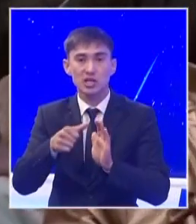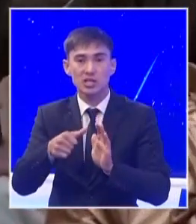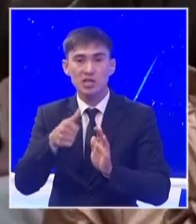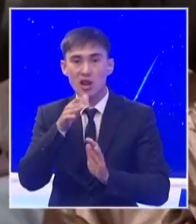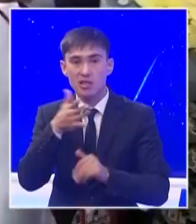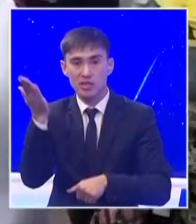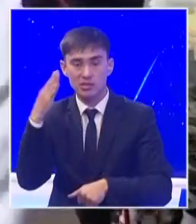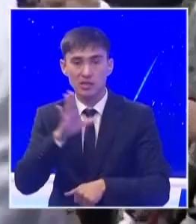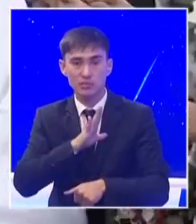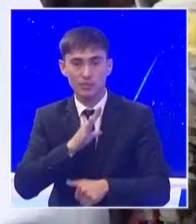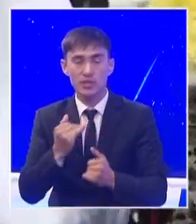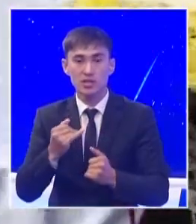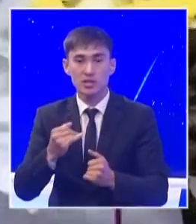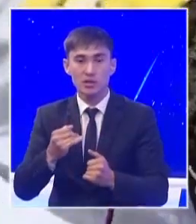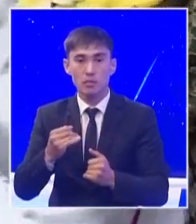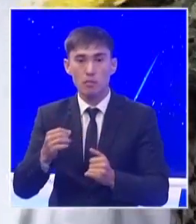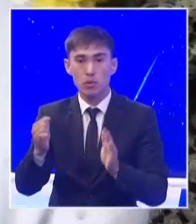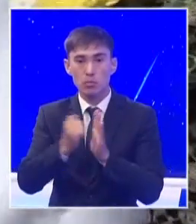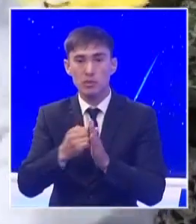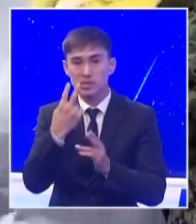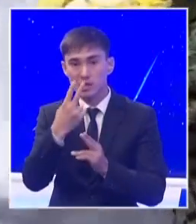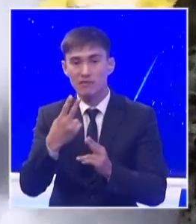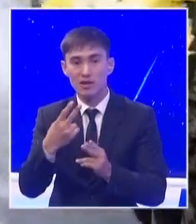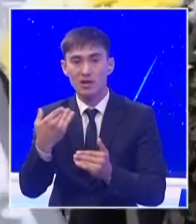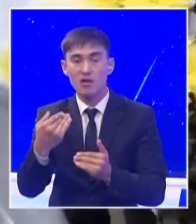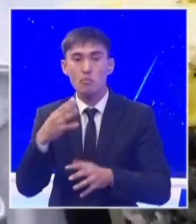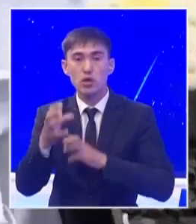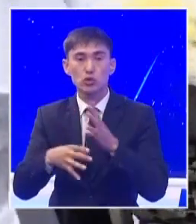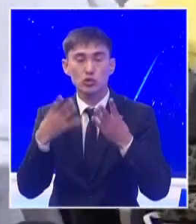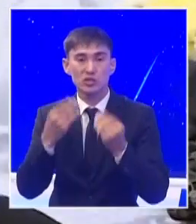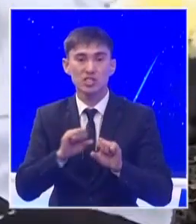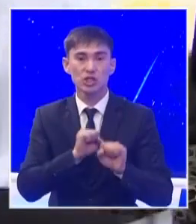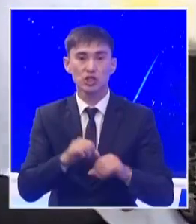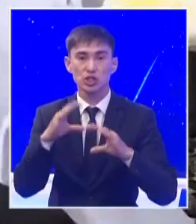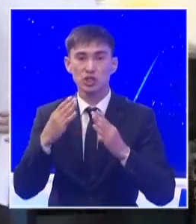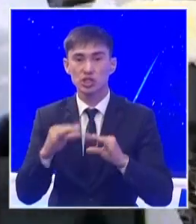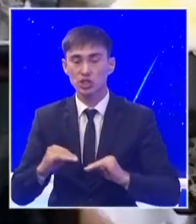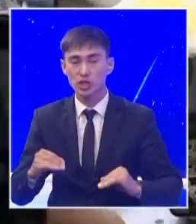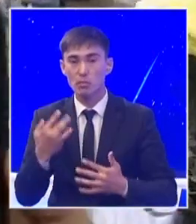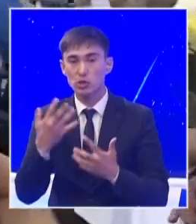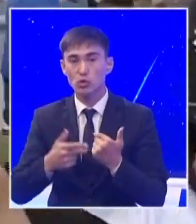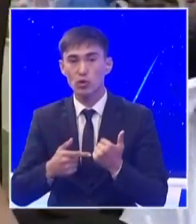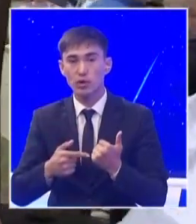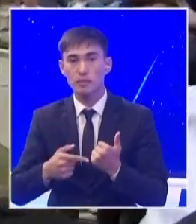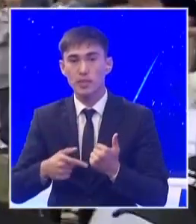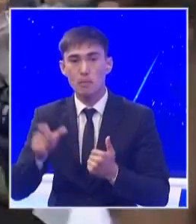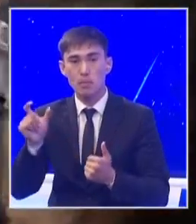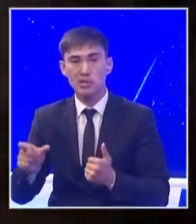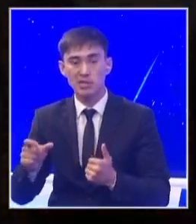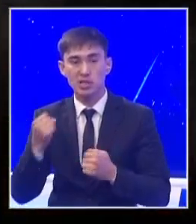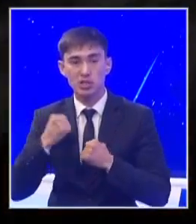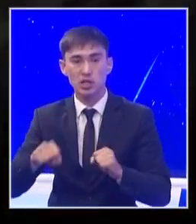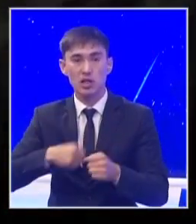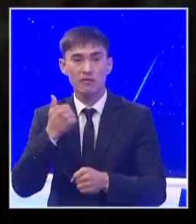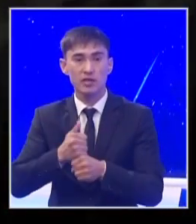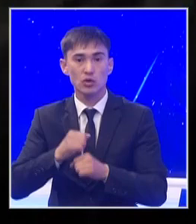назад. Символично, что монумент представили именно в Международный день защиты детей, поскольку персонаж повести –